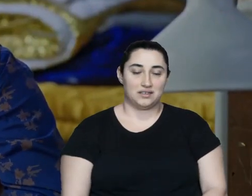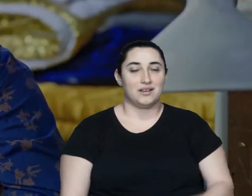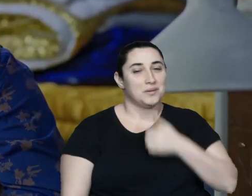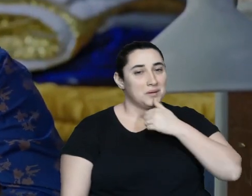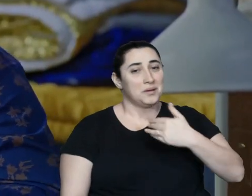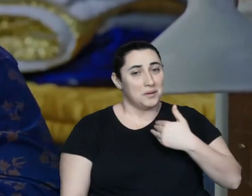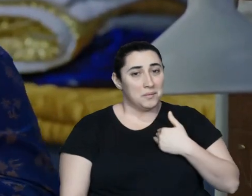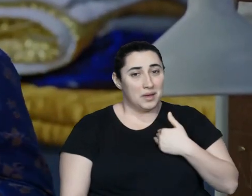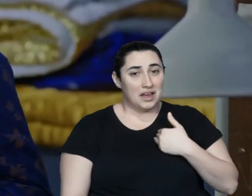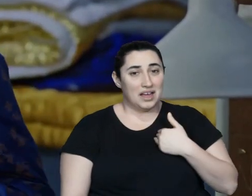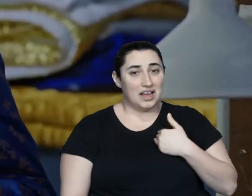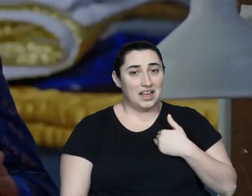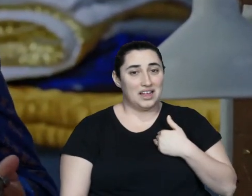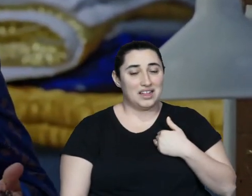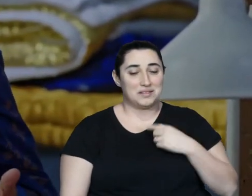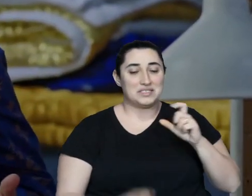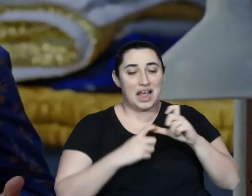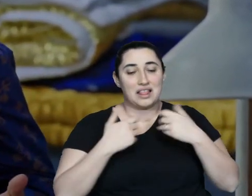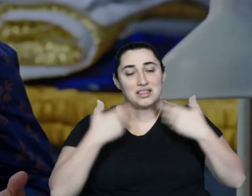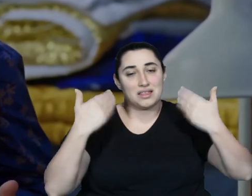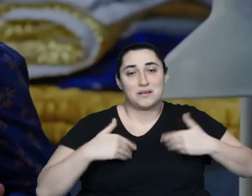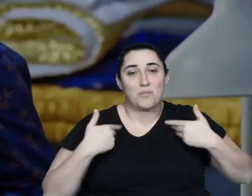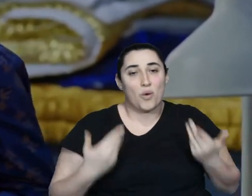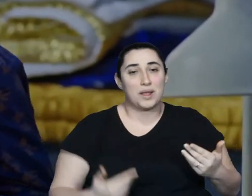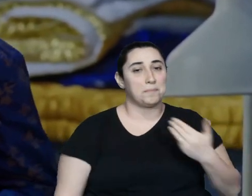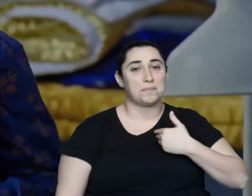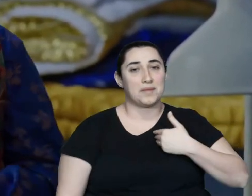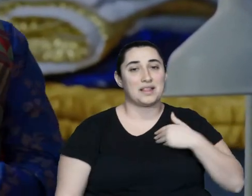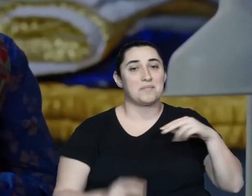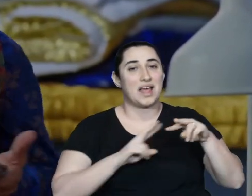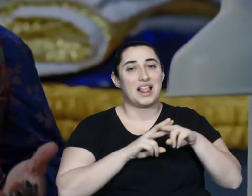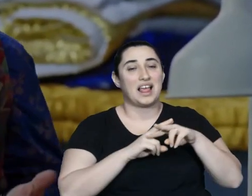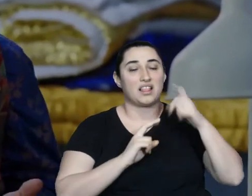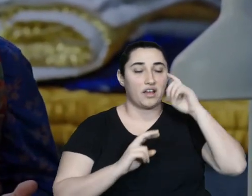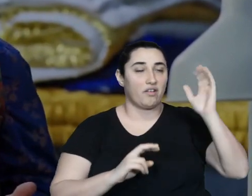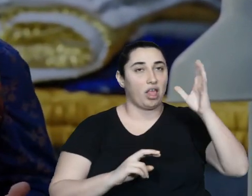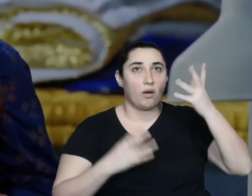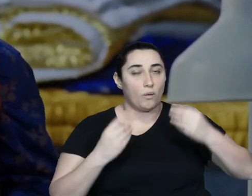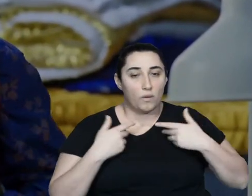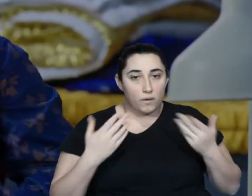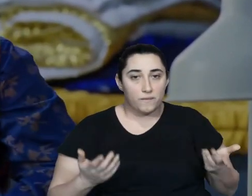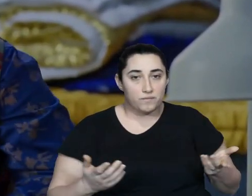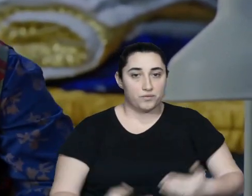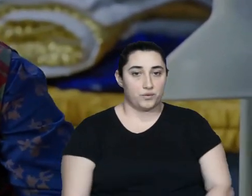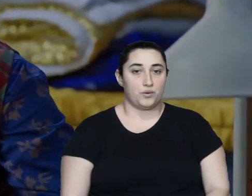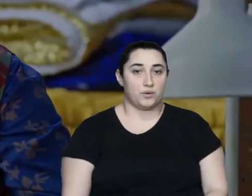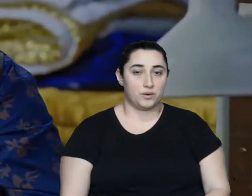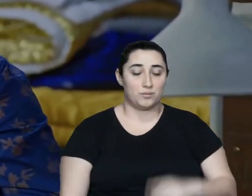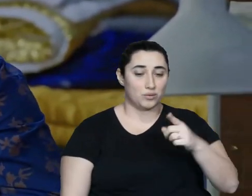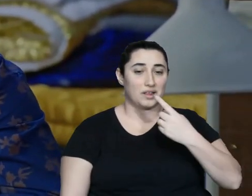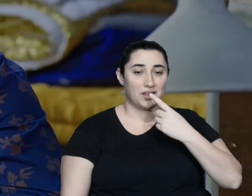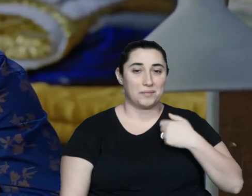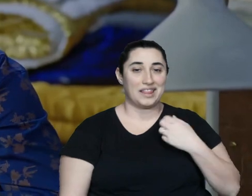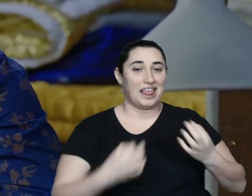Baba ben zaten bir garip santralim. Benim elektrik gidiyor geliyor. Veriyorsun